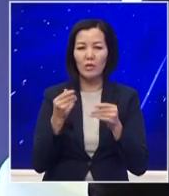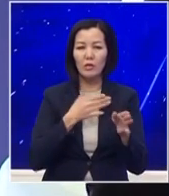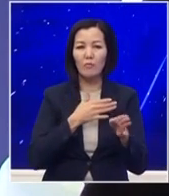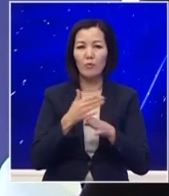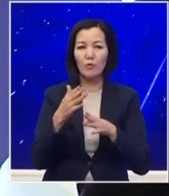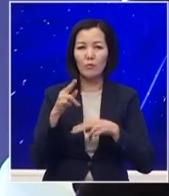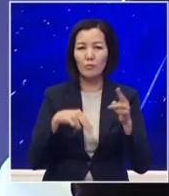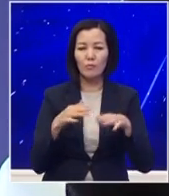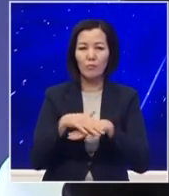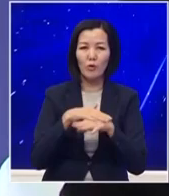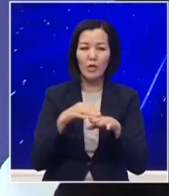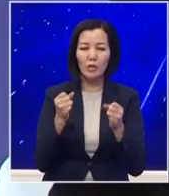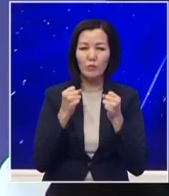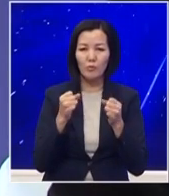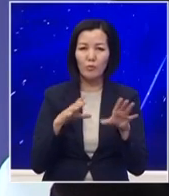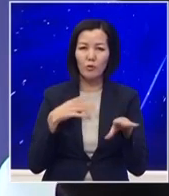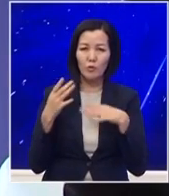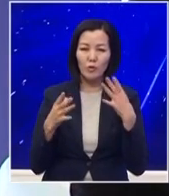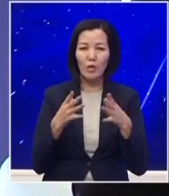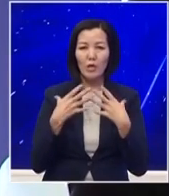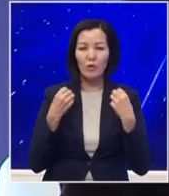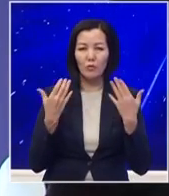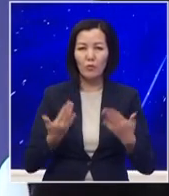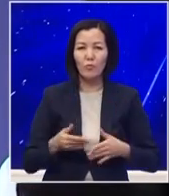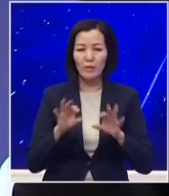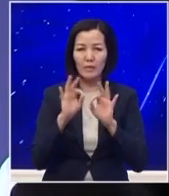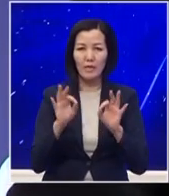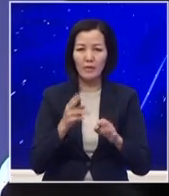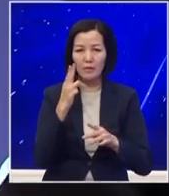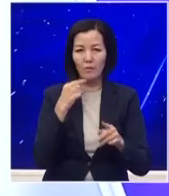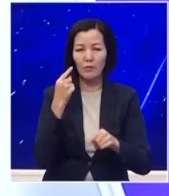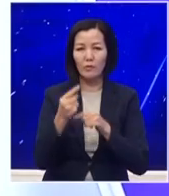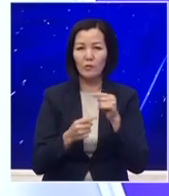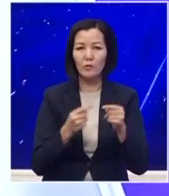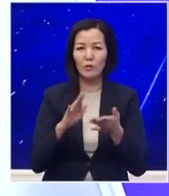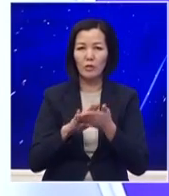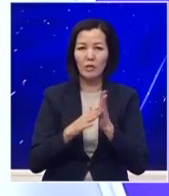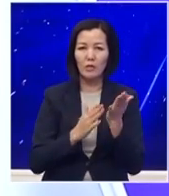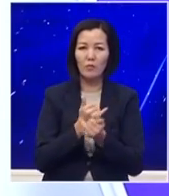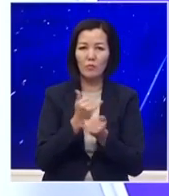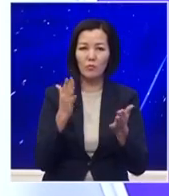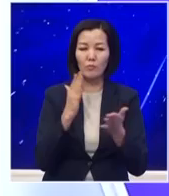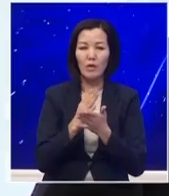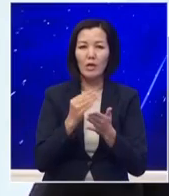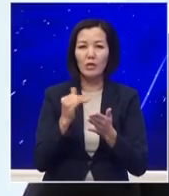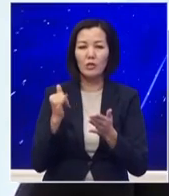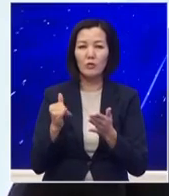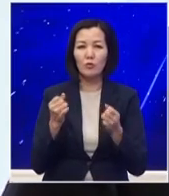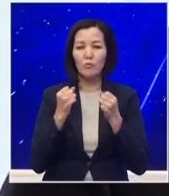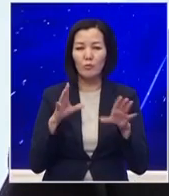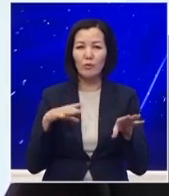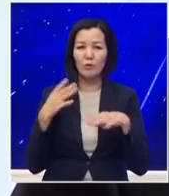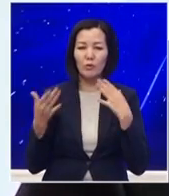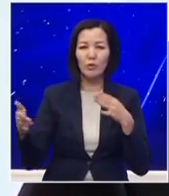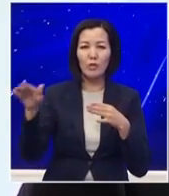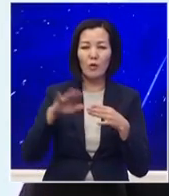жаңа бұқаралық спортпен айналысуға, салауатты өмір салтын ұстануға осындай жағдайлар көрсетіліп отыр. Жетісу өңірі біздің спортпен шұғылдануға